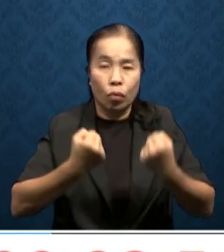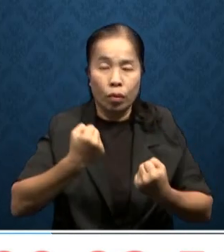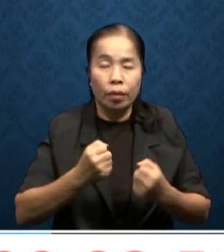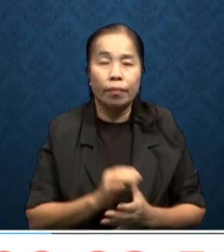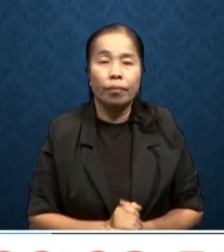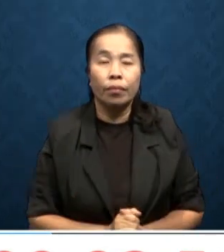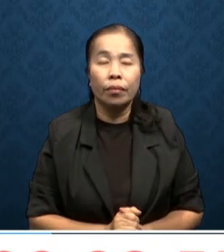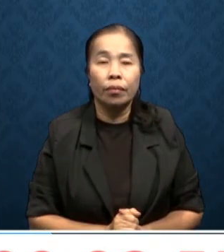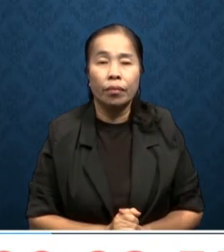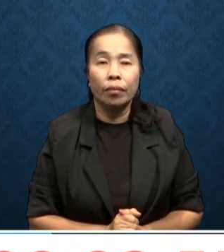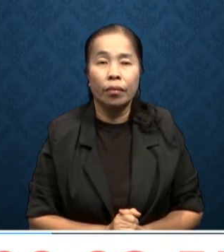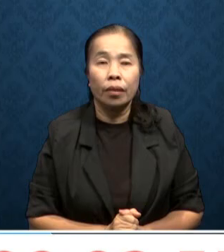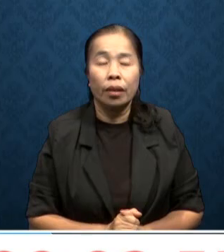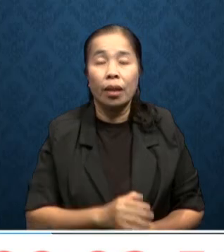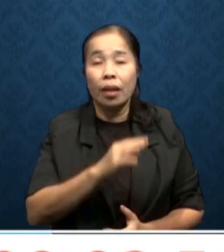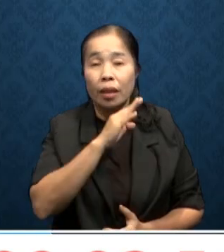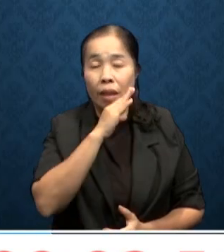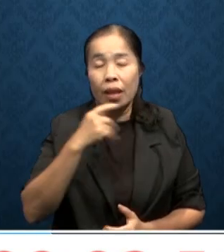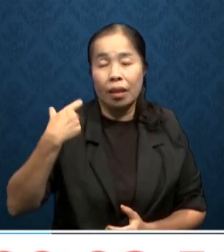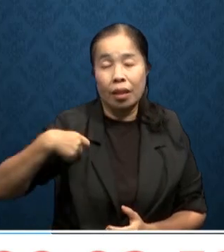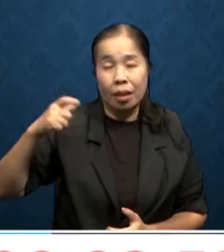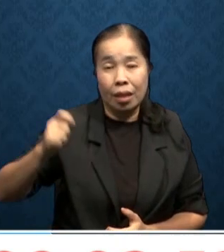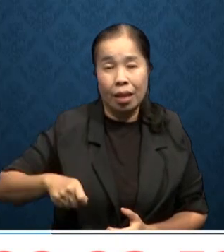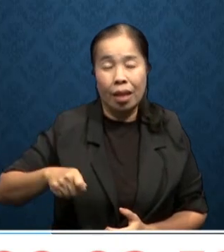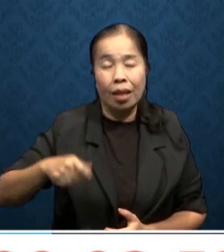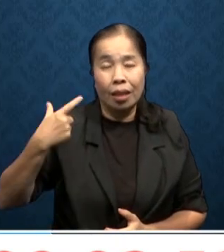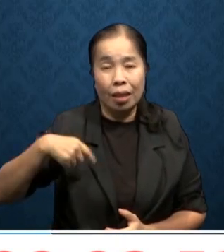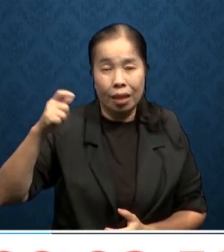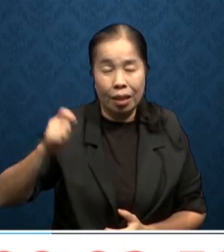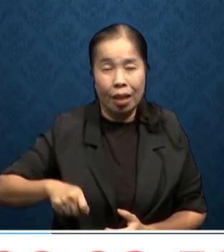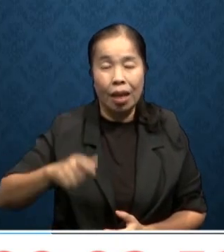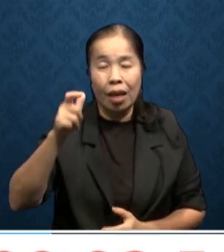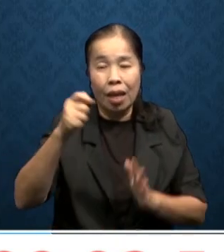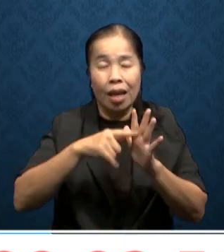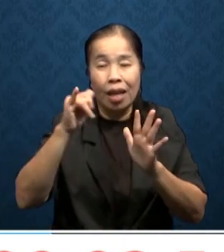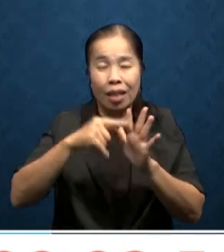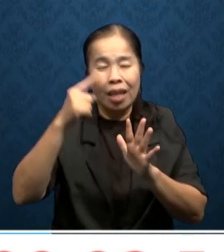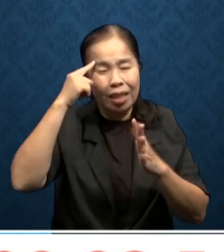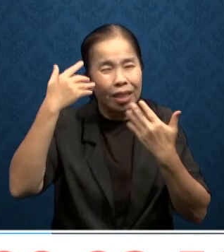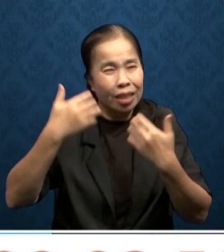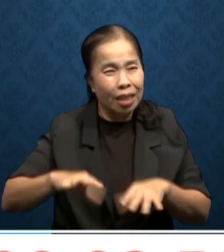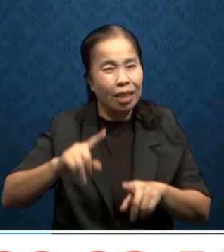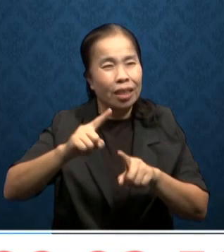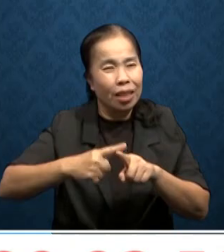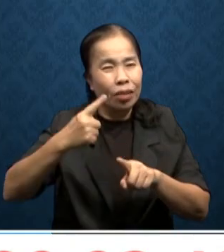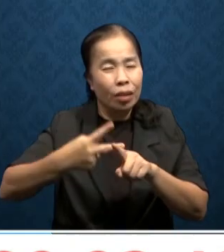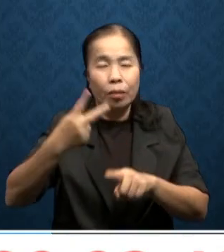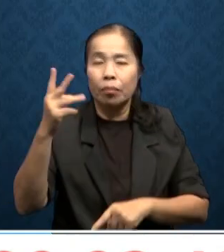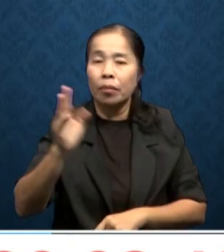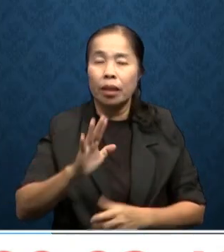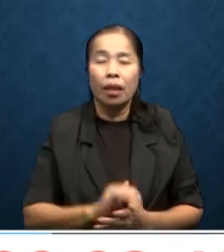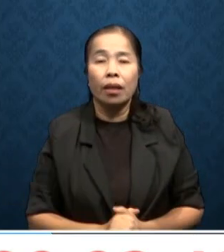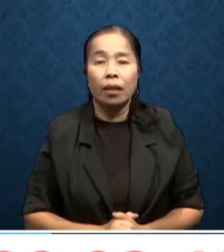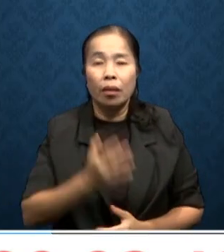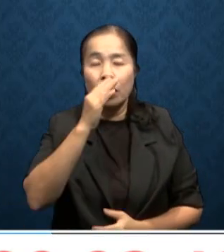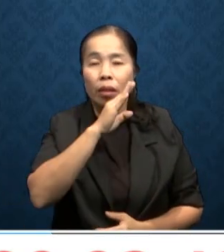และการใช้ธนายอาศานนี้คงไม่ใช่แล้วเสร็ภัยใประมาณเดือน 2 เดือนที่ผมส่bahมาคือเมื่อ